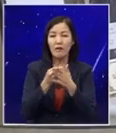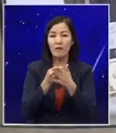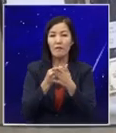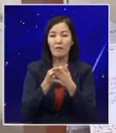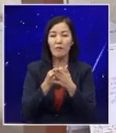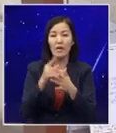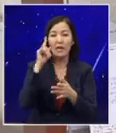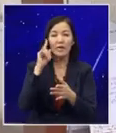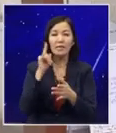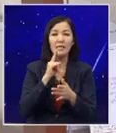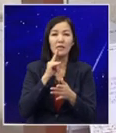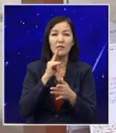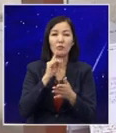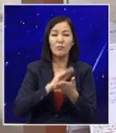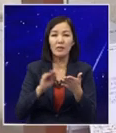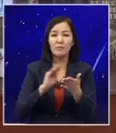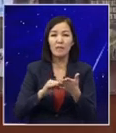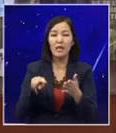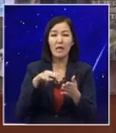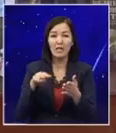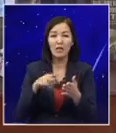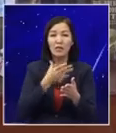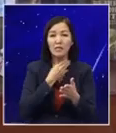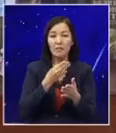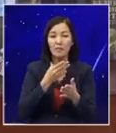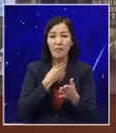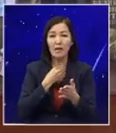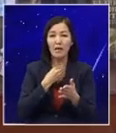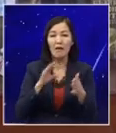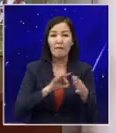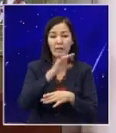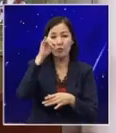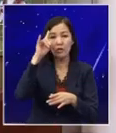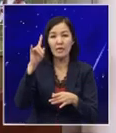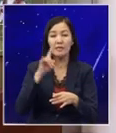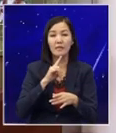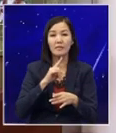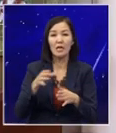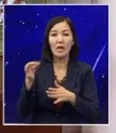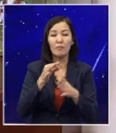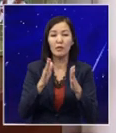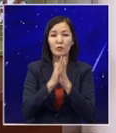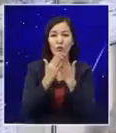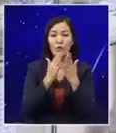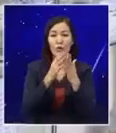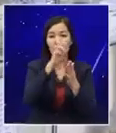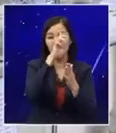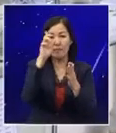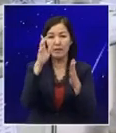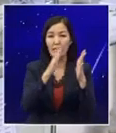основоположника казахской письменной литературы – Семеи, в стенах Восточно-Казахстанской областной библиотеки имени Абая.